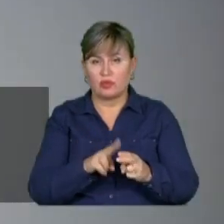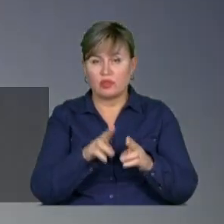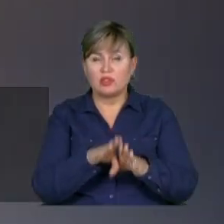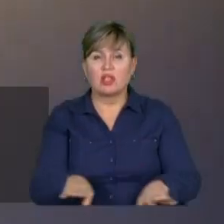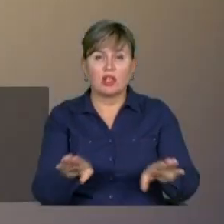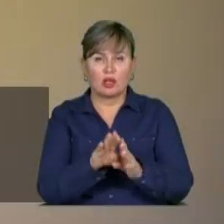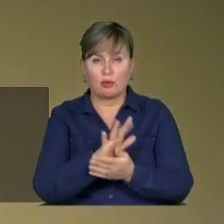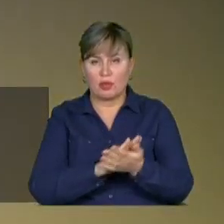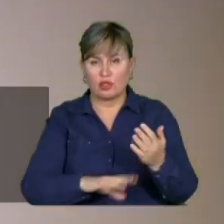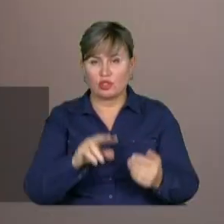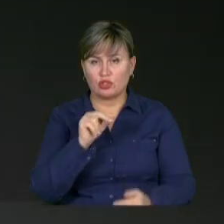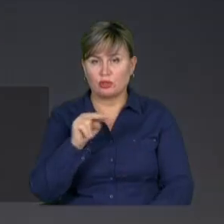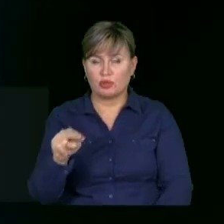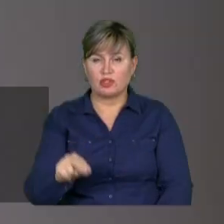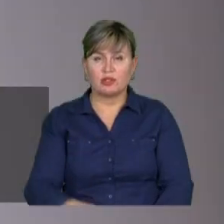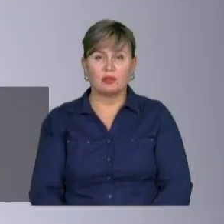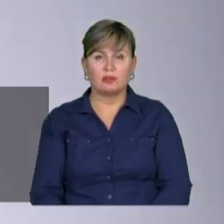ликвидацией последствий ЧП.